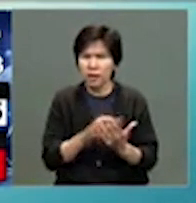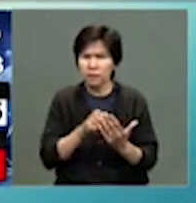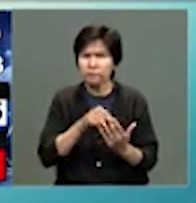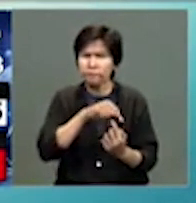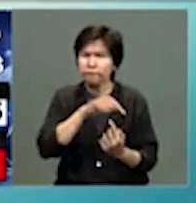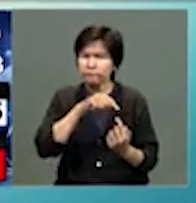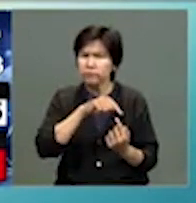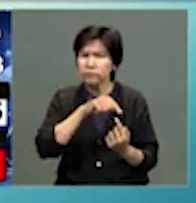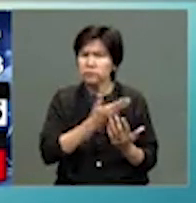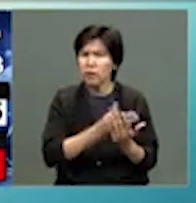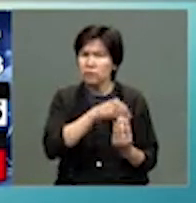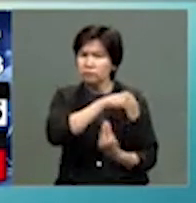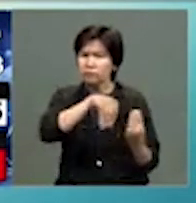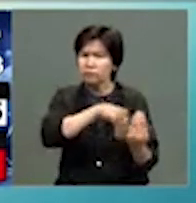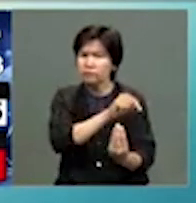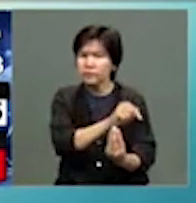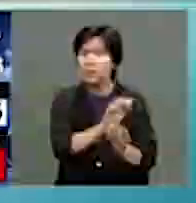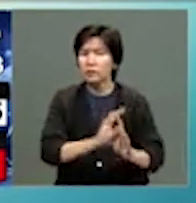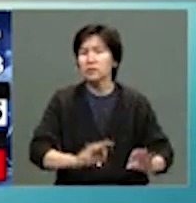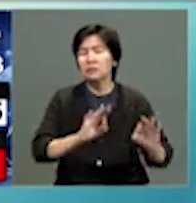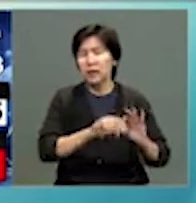ที่นั่งโดยจำกัดนะครับจำนวนที่ที่รถเนี่ยจะวิ่งอยู่ได้เนี่ยต้องต้องมีค่าใช้จ่ายต่างๆที่เกิดขึ้นนะครับเพราะฉะนั้นตรงนี้ก็ให้ได้ถึงจำนวนไม่เกิน70เปอร์เซ็นต์ของความจุของผู้โดยสารตามมาตรฐานนะครับวันนี้ก็นำเรียนว่าในรายละเอียดนี้ทางกระทรวงคมนาคมก็เสนอมาแล้วก็เป็นผู้ที่ลงรายละเอียดดังนี้มาดูกิจกรรมสุดท้ายคือกิจกรรมด้านการออกกำลังกายการดูแลสุขภาพหรือสันทนาการนะครับก็มีเรื่องของกองถ่ายครับเงินกไก่ของกองถ่ายนะครับก็เพิ่มจำนวนคนได้แล้วครับ